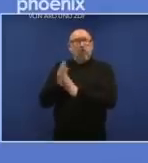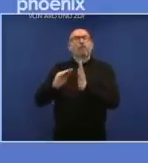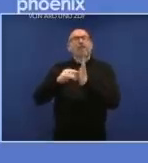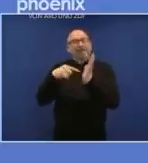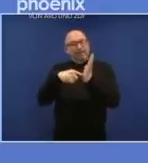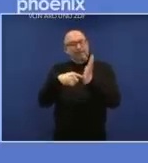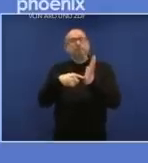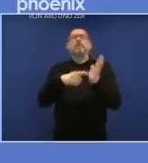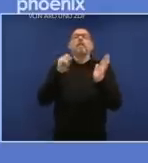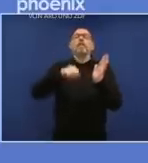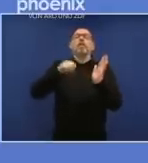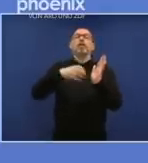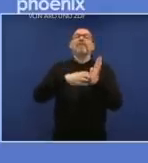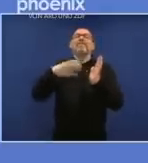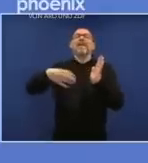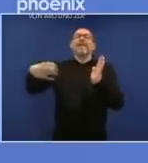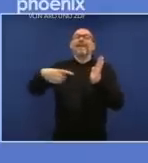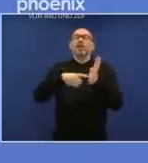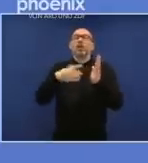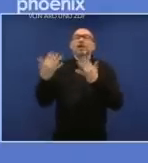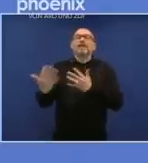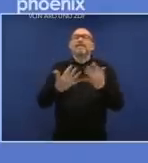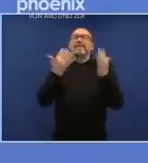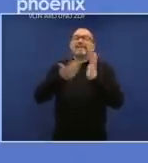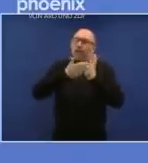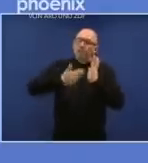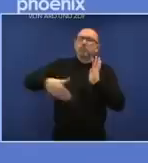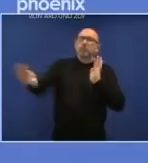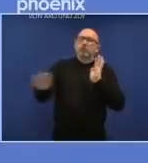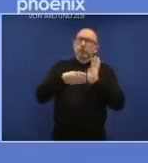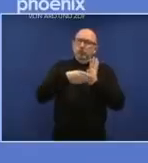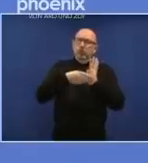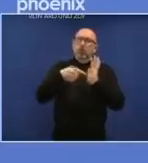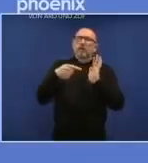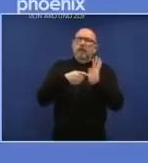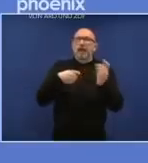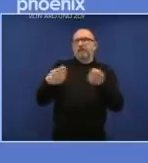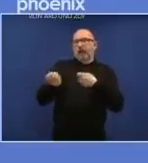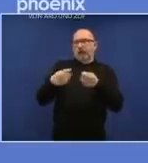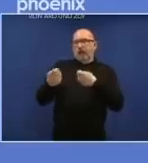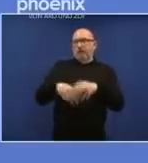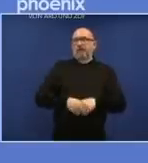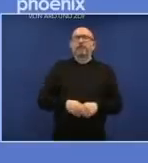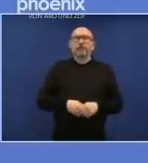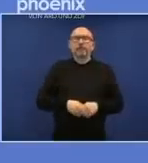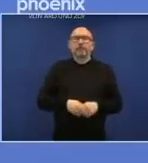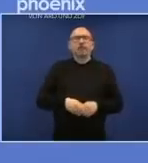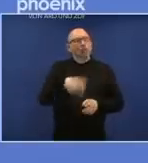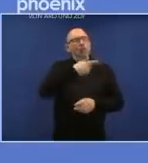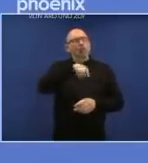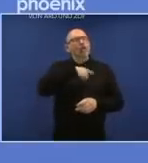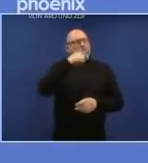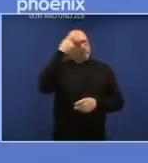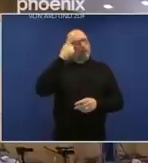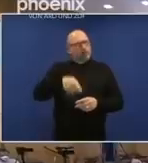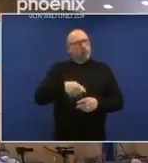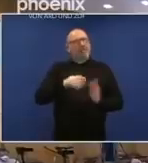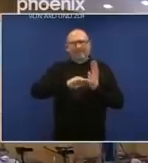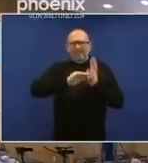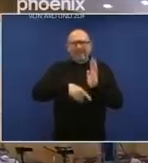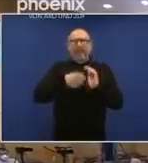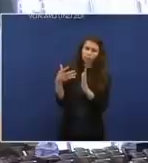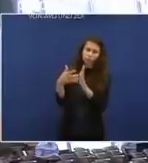die Möglichkeit einer Verlängerung auf weitere zehn Jahre angelegt. Wir sind überzeugt, dass dieser Vertrag einzuhalten